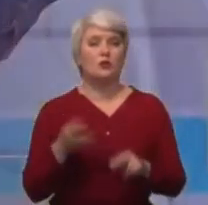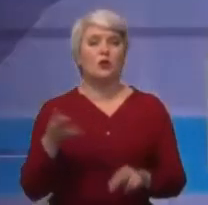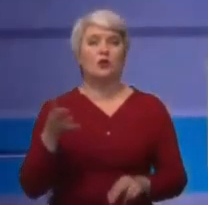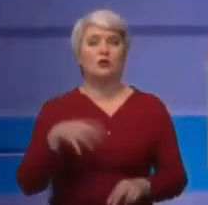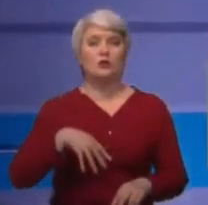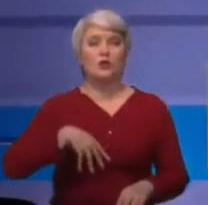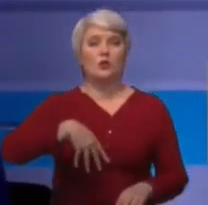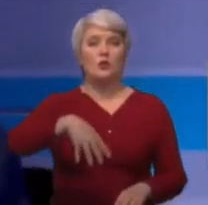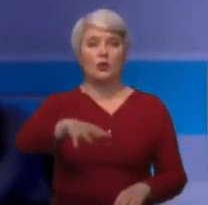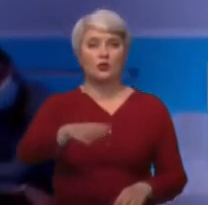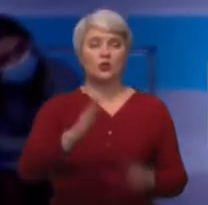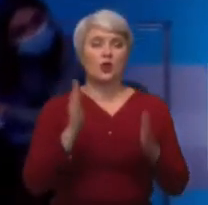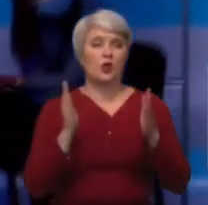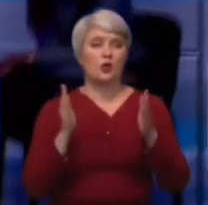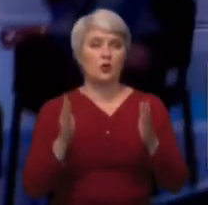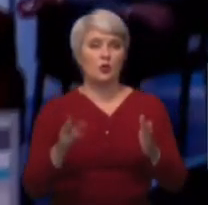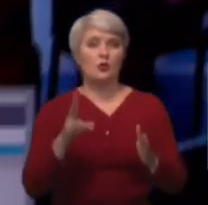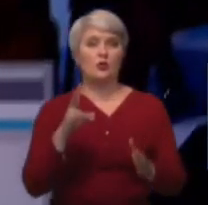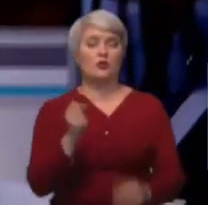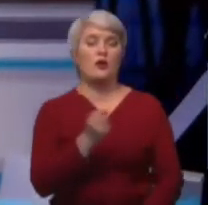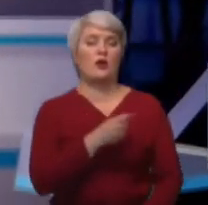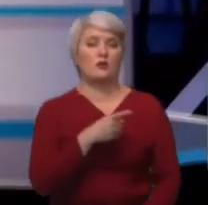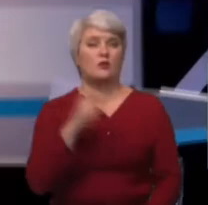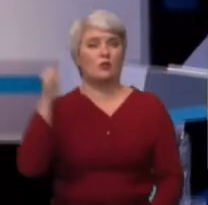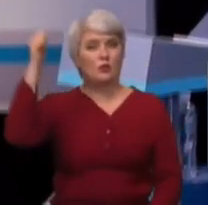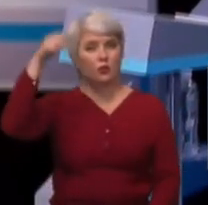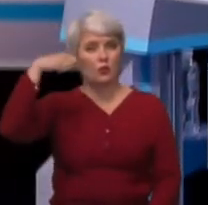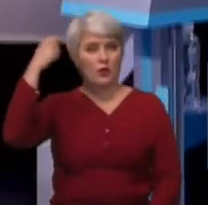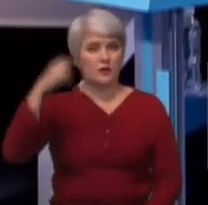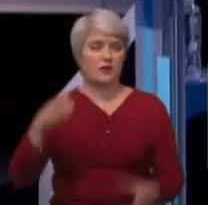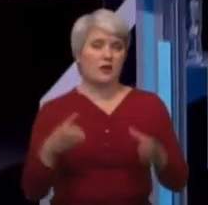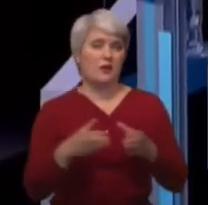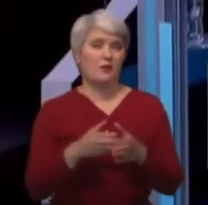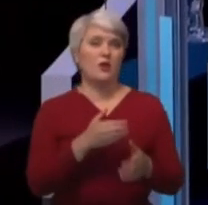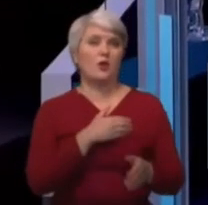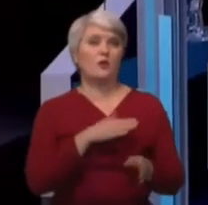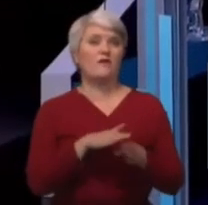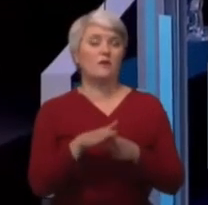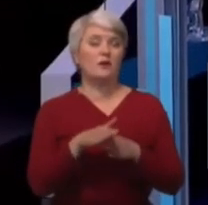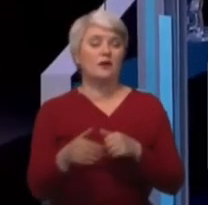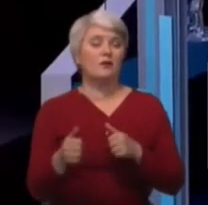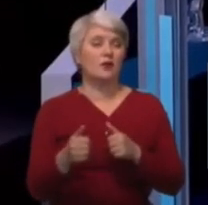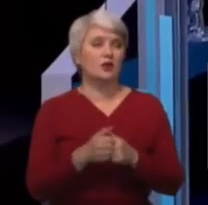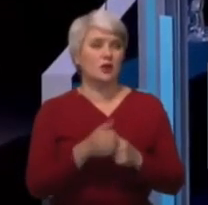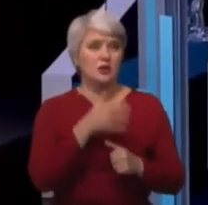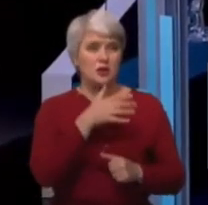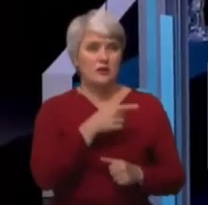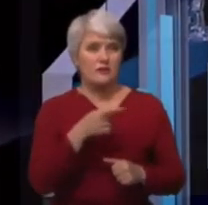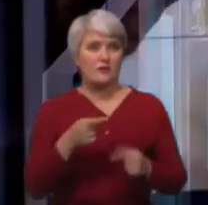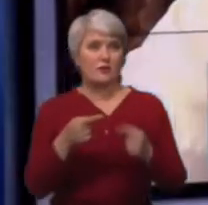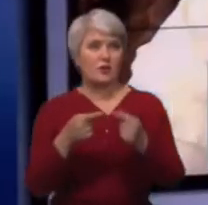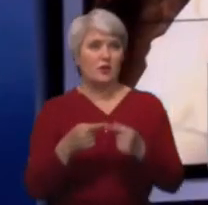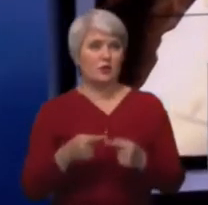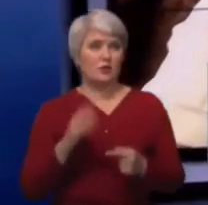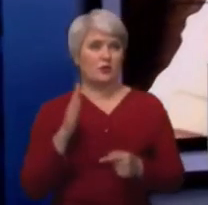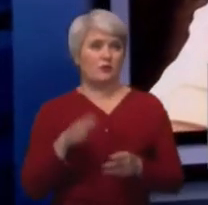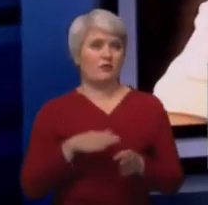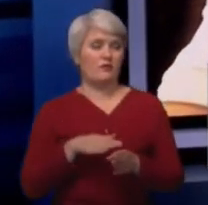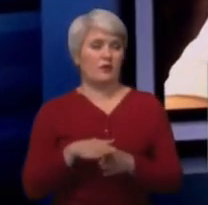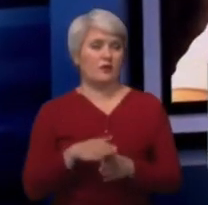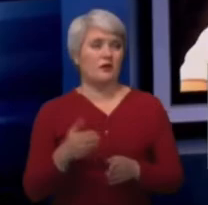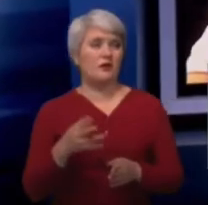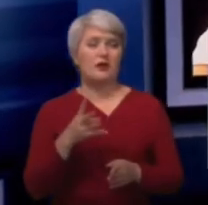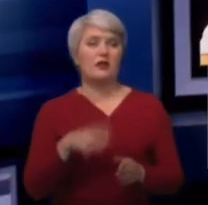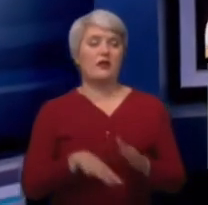четырехполосной дороги на Одессу. Насколько я знаю, там турецкая компания собирается это выполнять в ближайшее время. Это мы точно выполним. Ну и в принципе, если